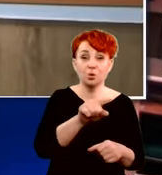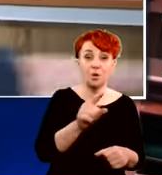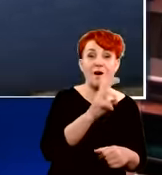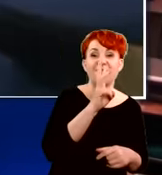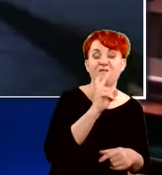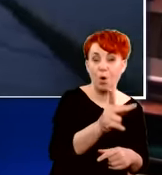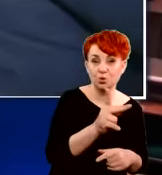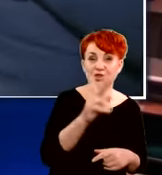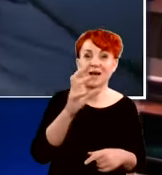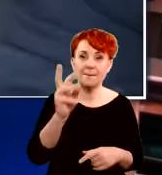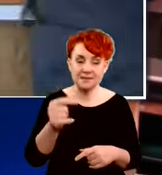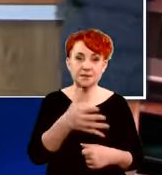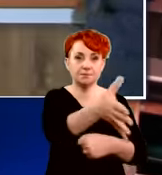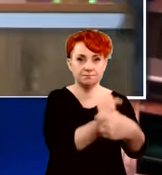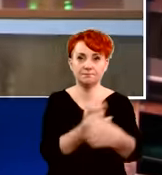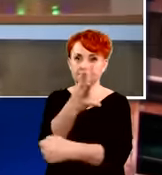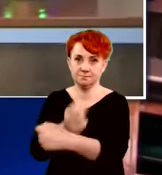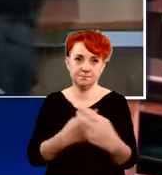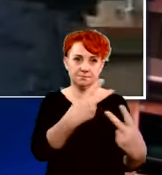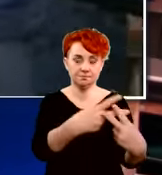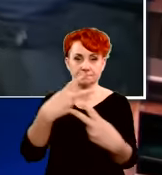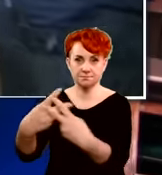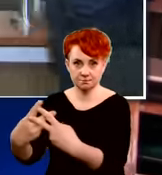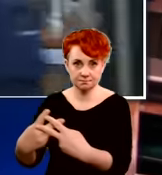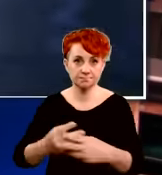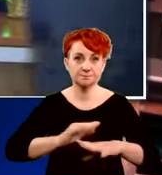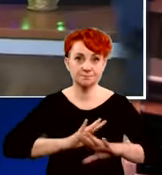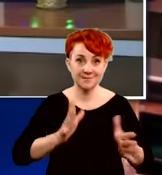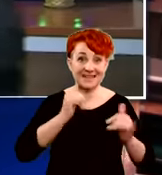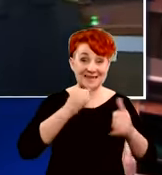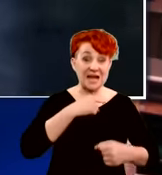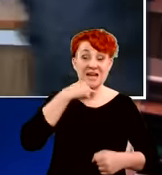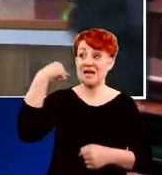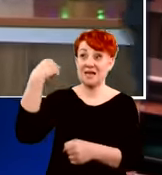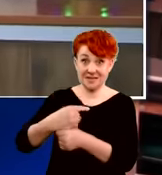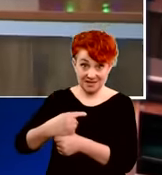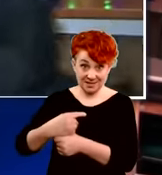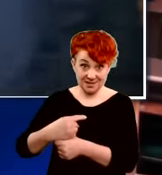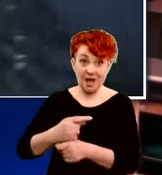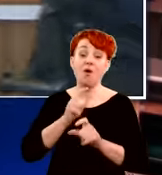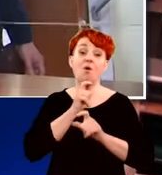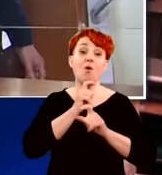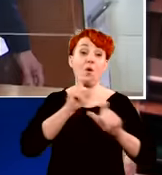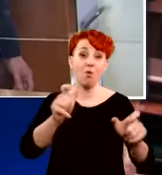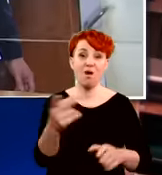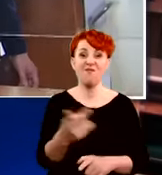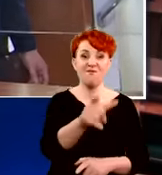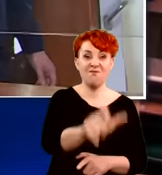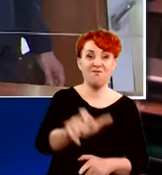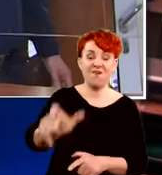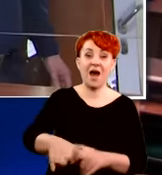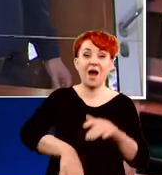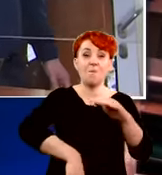karę pozbawienia wolności. I z chwilą wydania tego orzeczenia, z chwilą jego ogłoszenia, ci panowie utracili